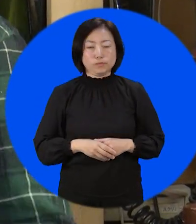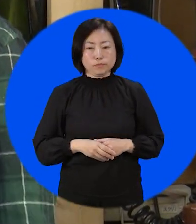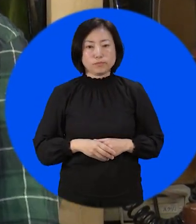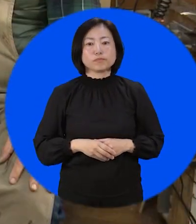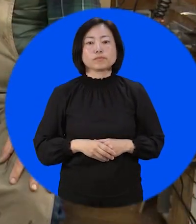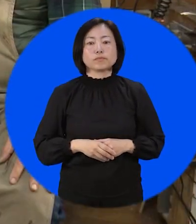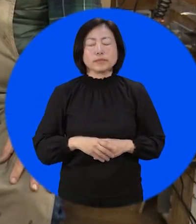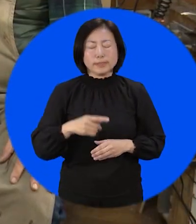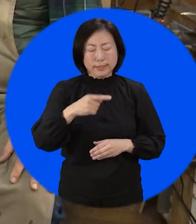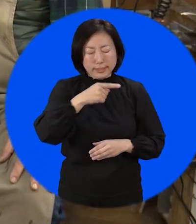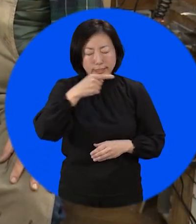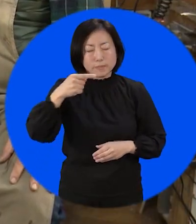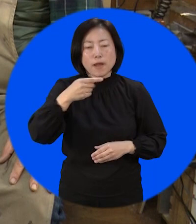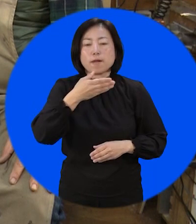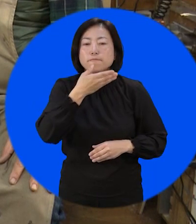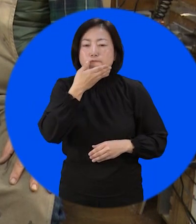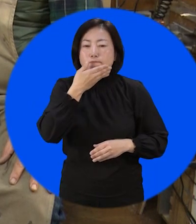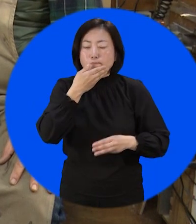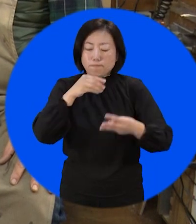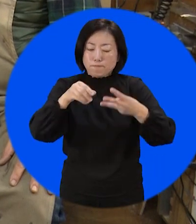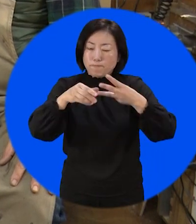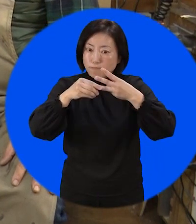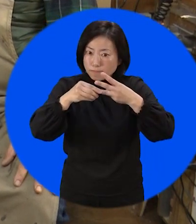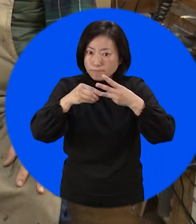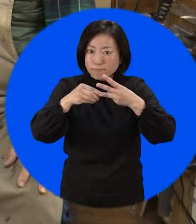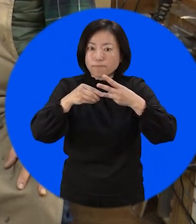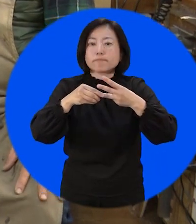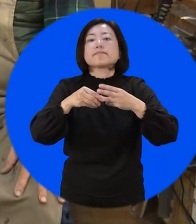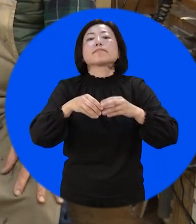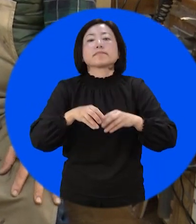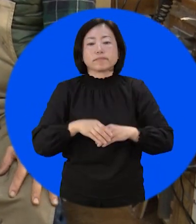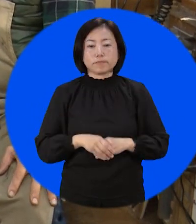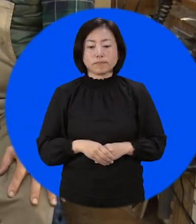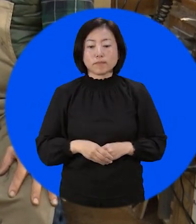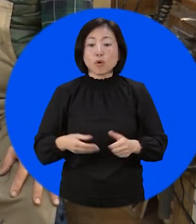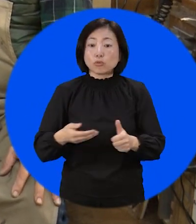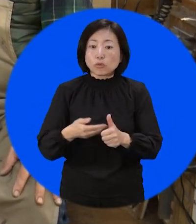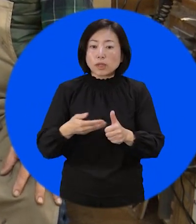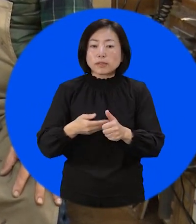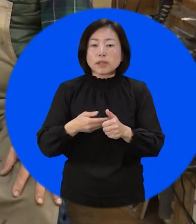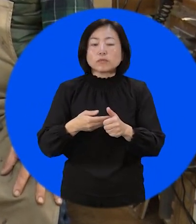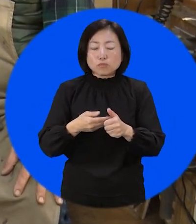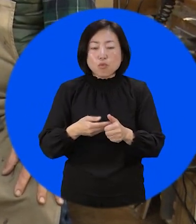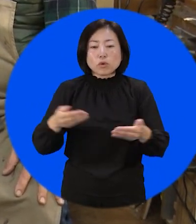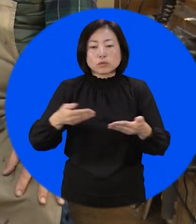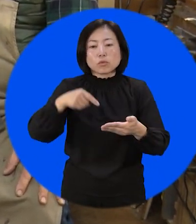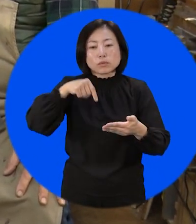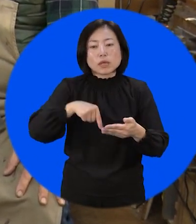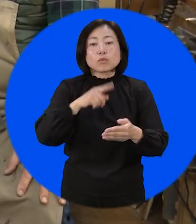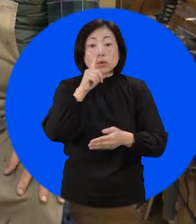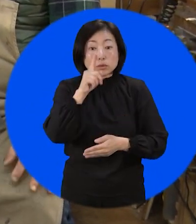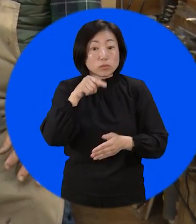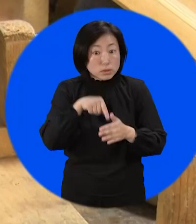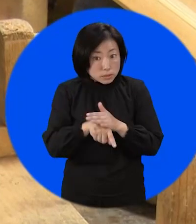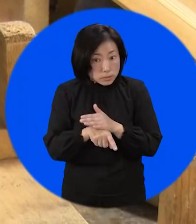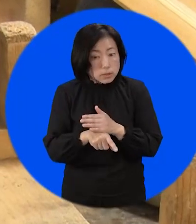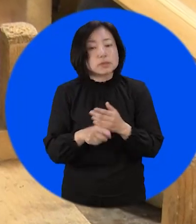で、あの一番大事な仕事かなと思って、 うん、育てるということも一つの仕事なんですね、